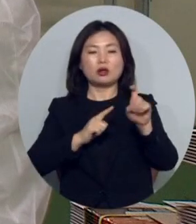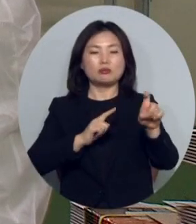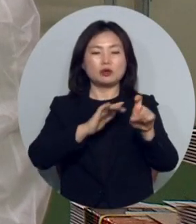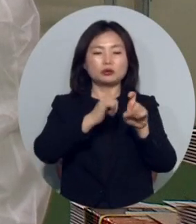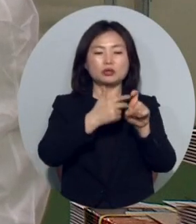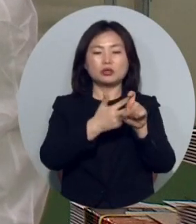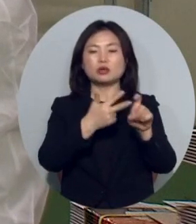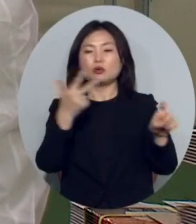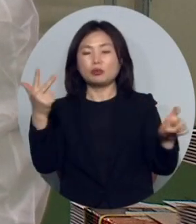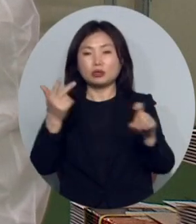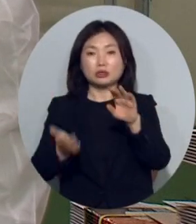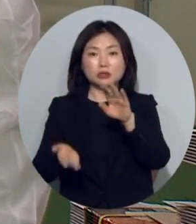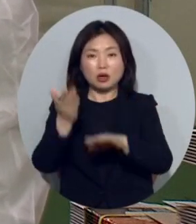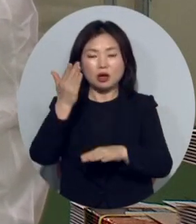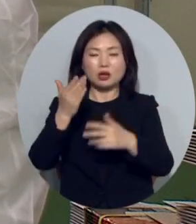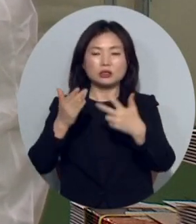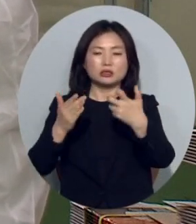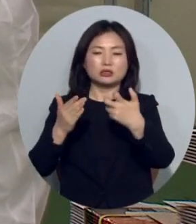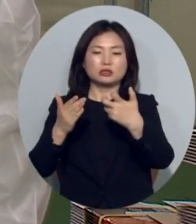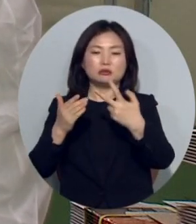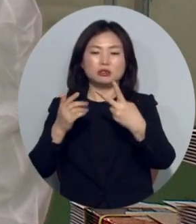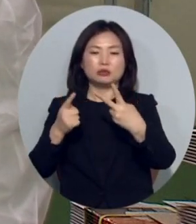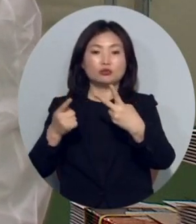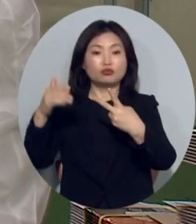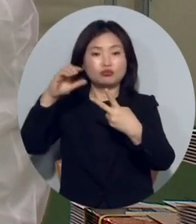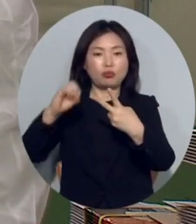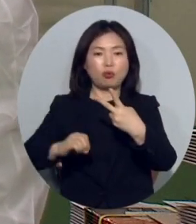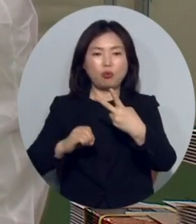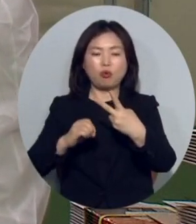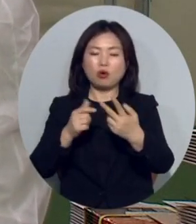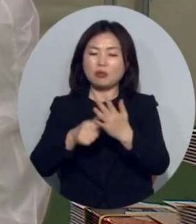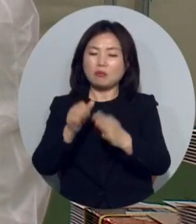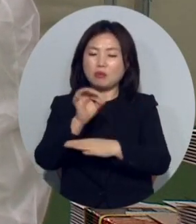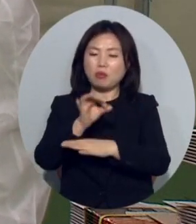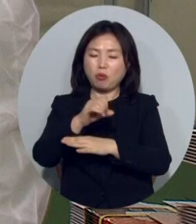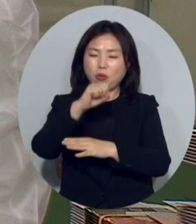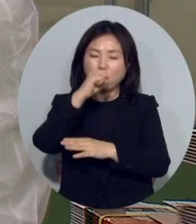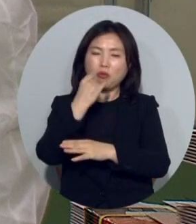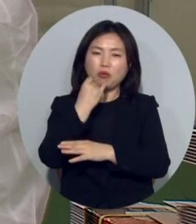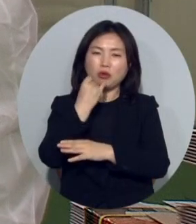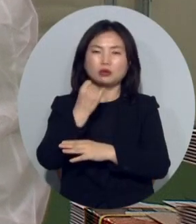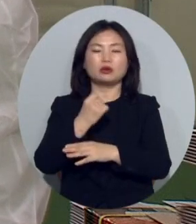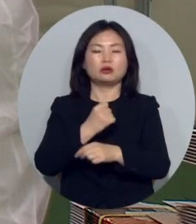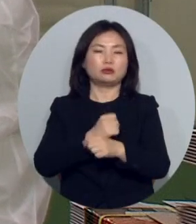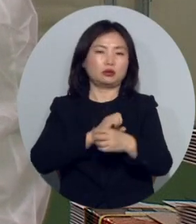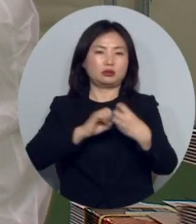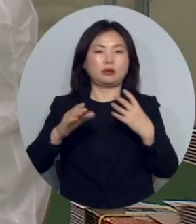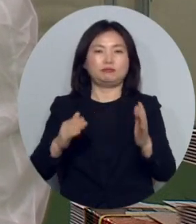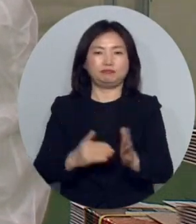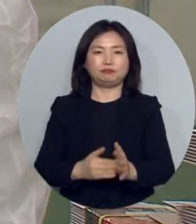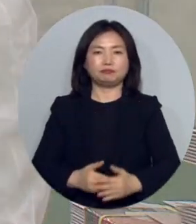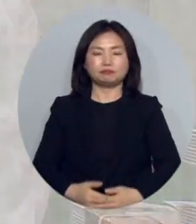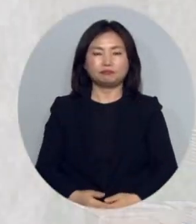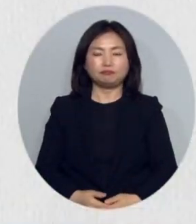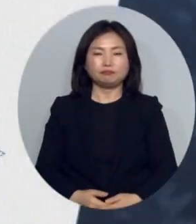가운데 7명 이상인 72.9%가 제품 구매에 긍정적인 작용을 했다고